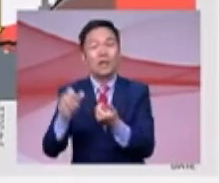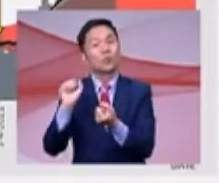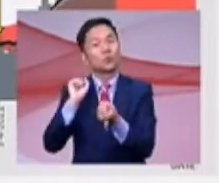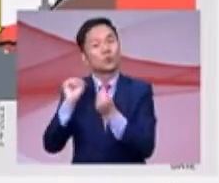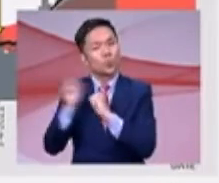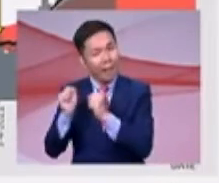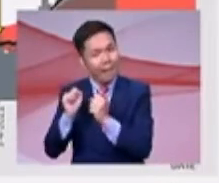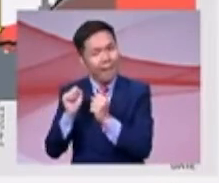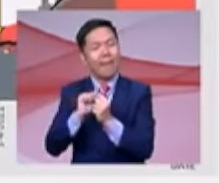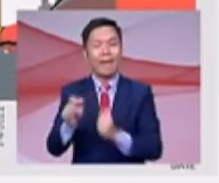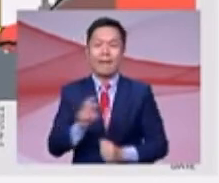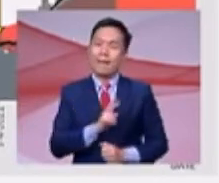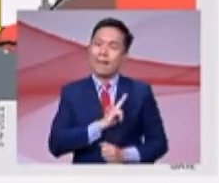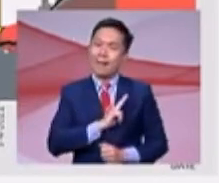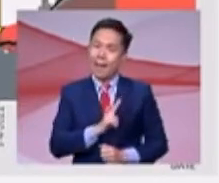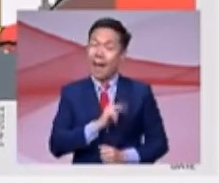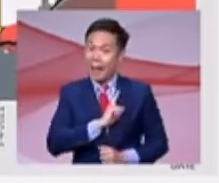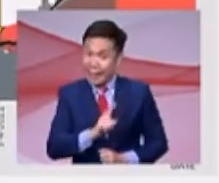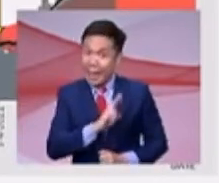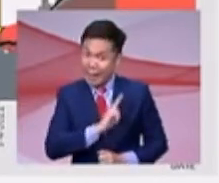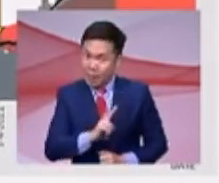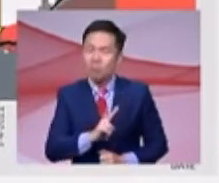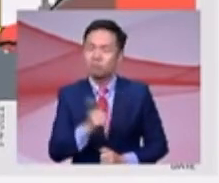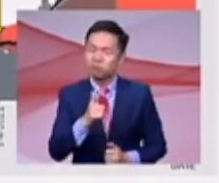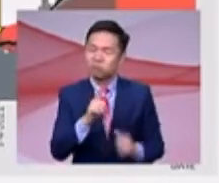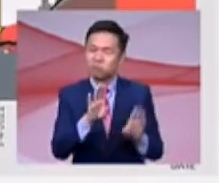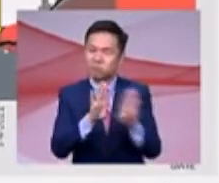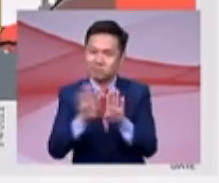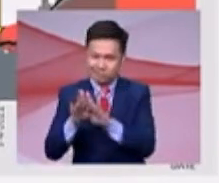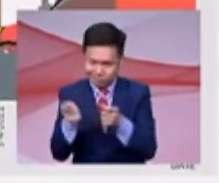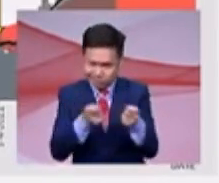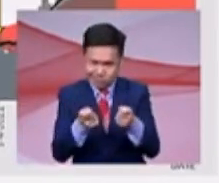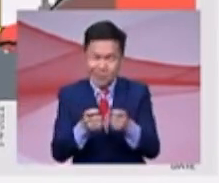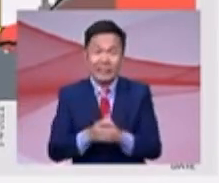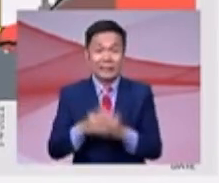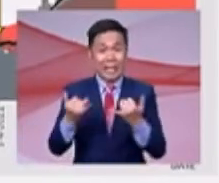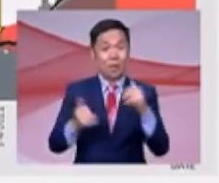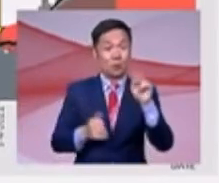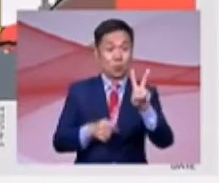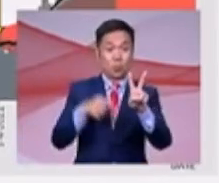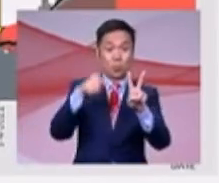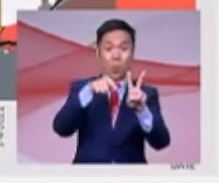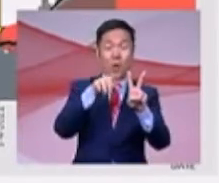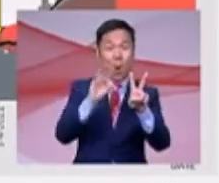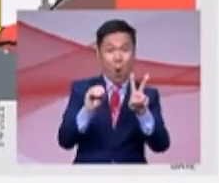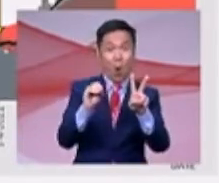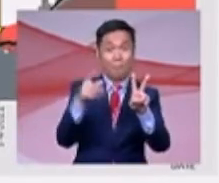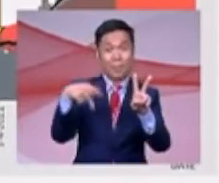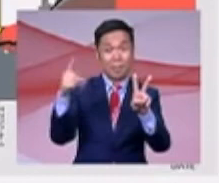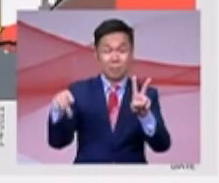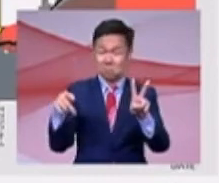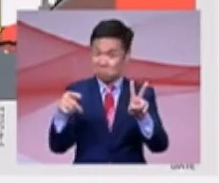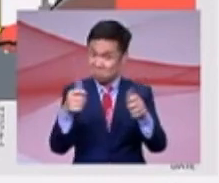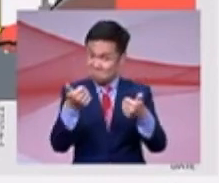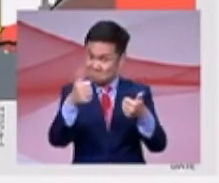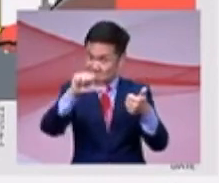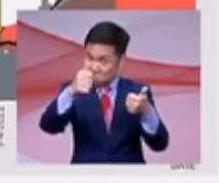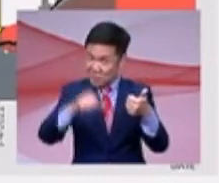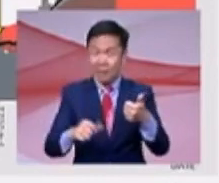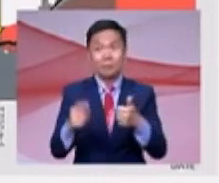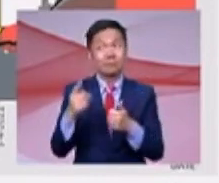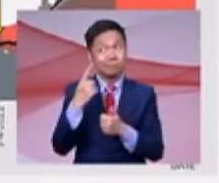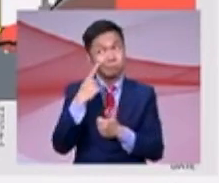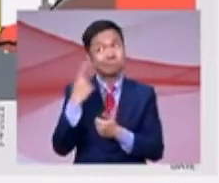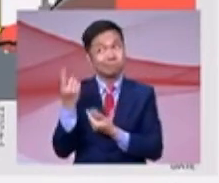dan agama. Jadi kita lihat sama ada PKP 2.0 berjaya ataupun tidak. Ada yang kita